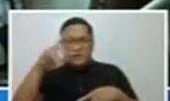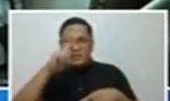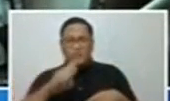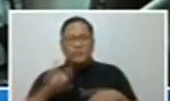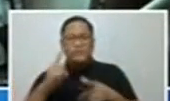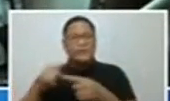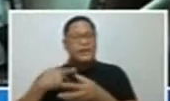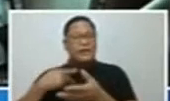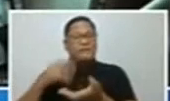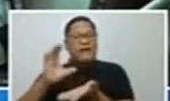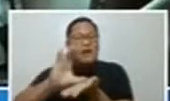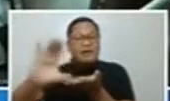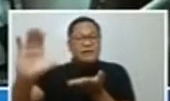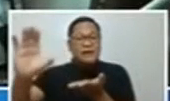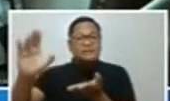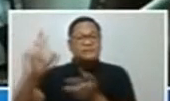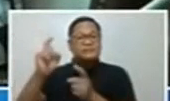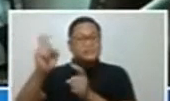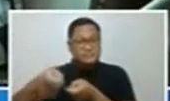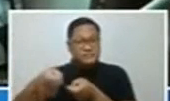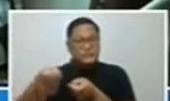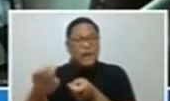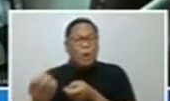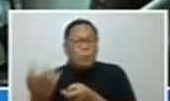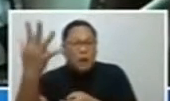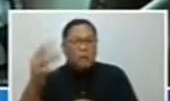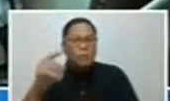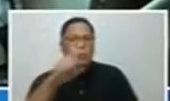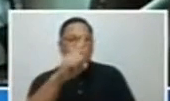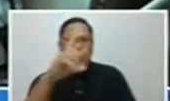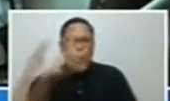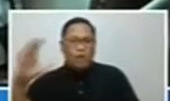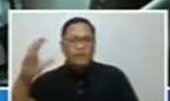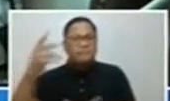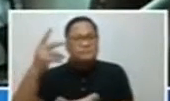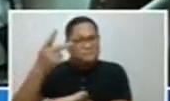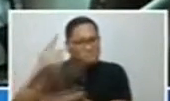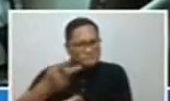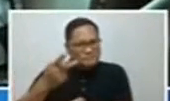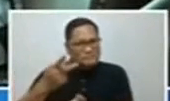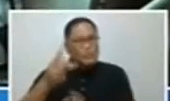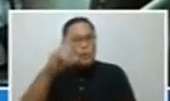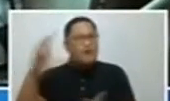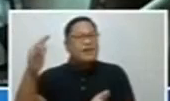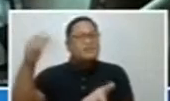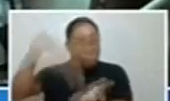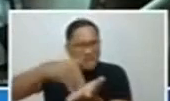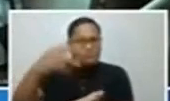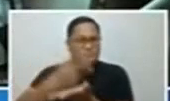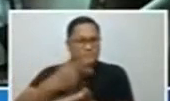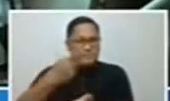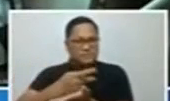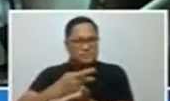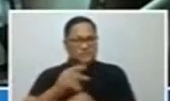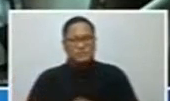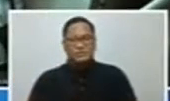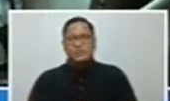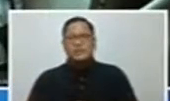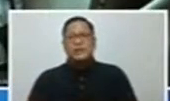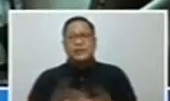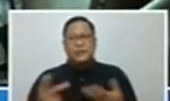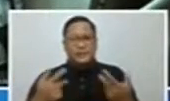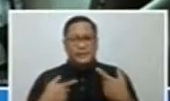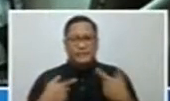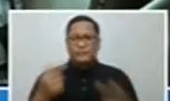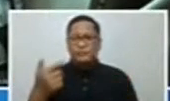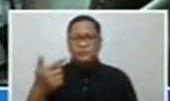pandemya, isinusulong ni Senador Bongo ang pagpasa ng Department of Overseas Filipino Workers Bill. Kamakailan,